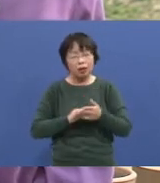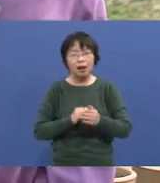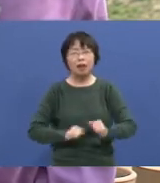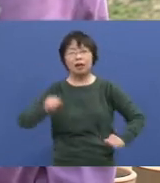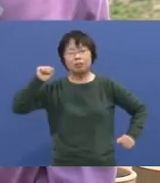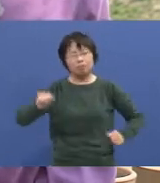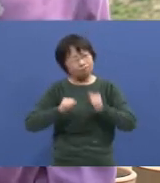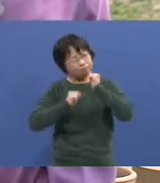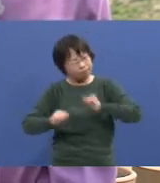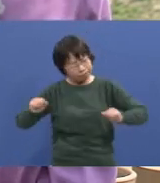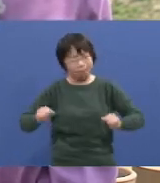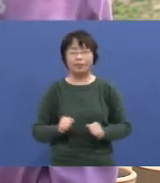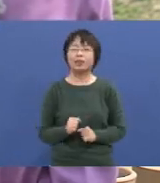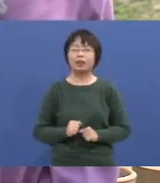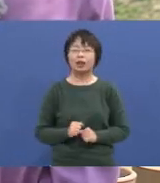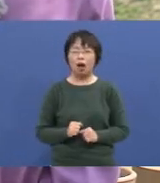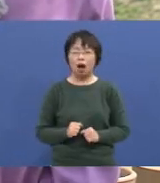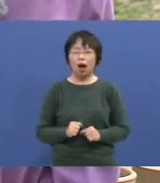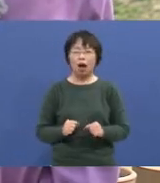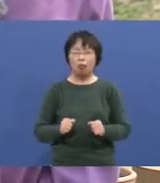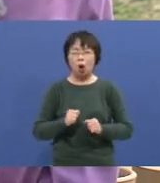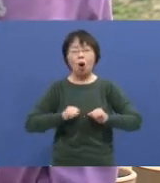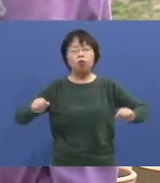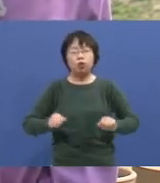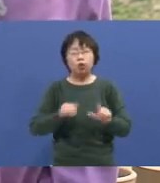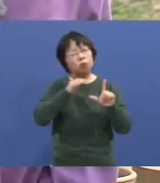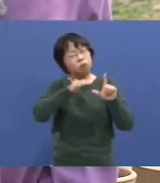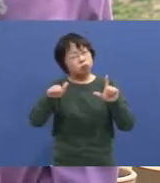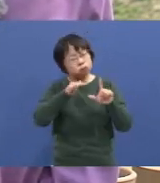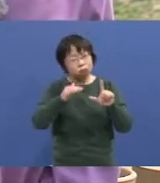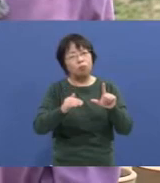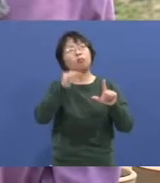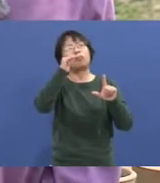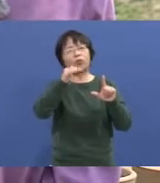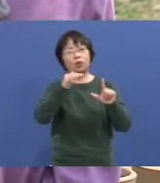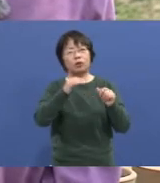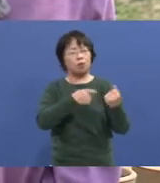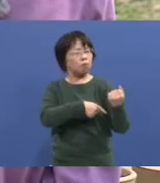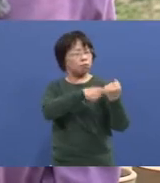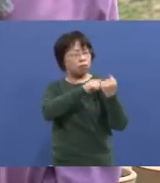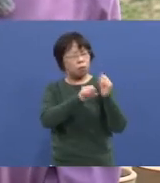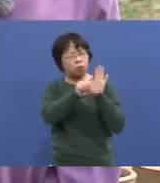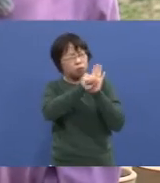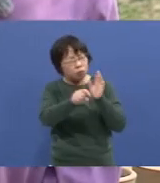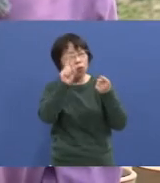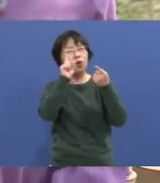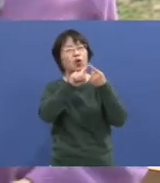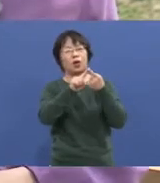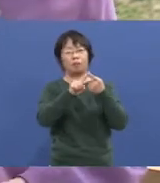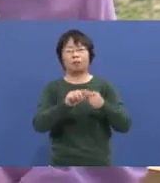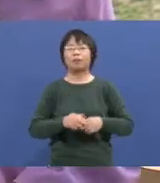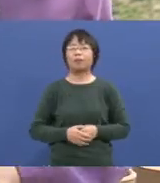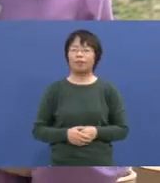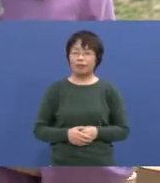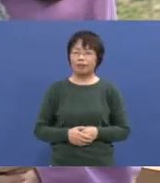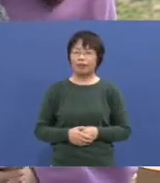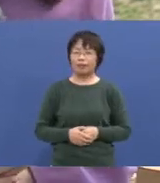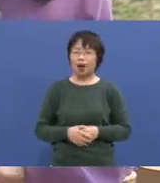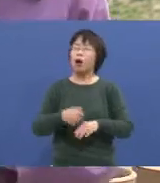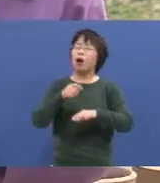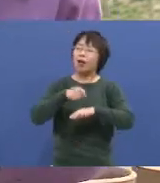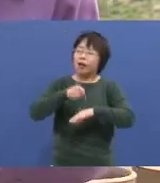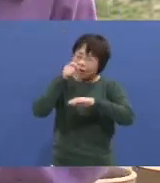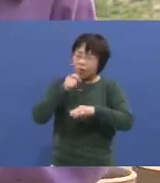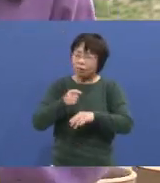しますが、意外と運動強度が高く効率的に筋力アップができます。 なるほど。それで手軽